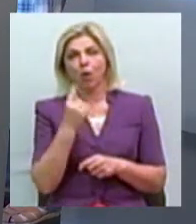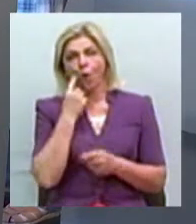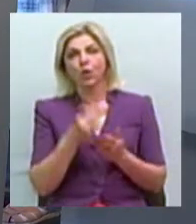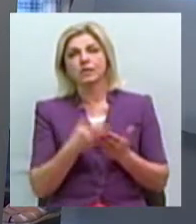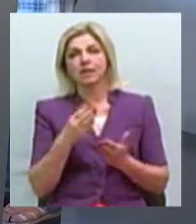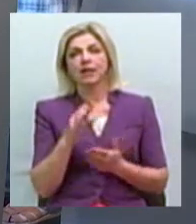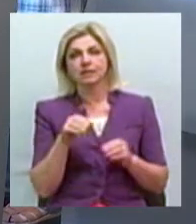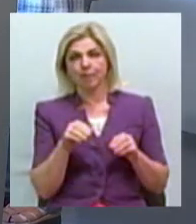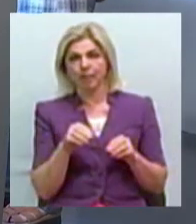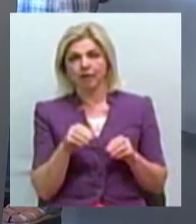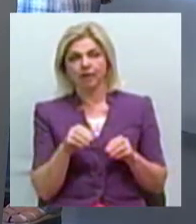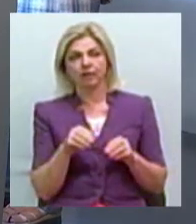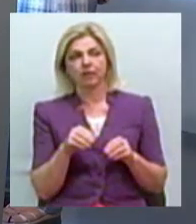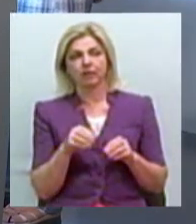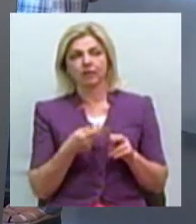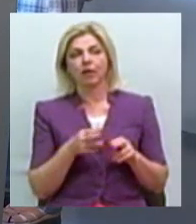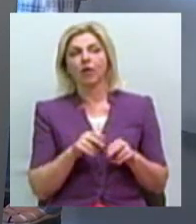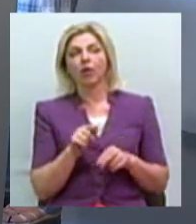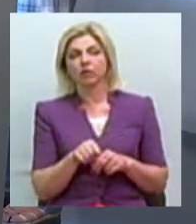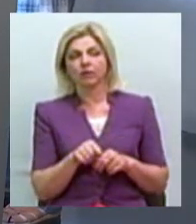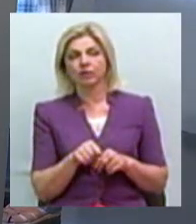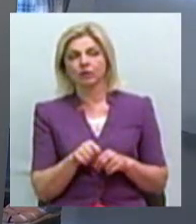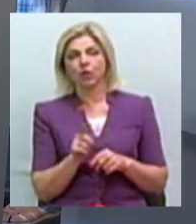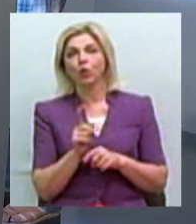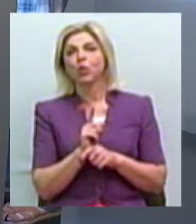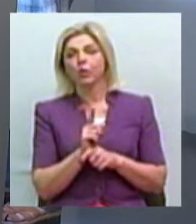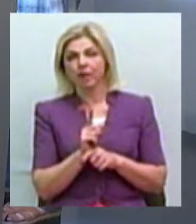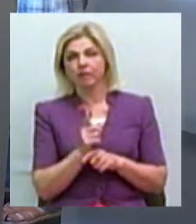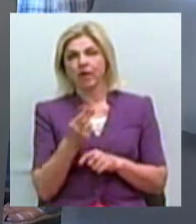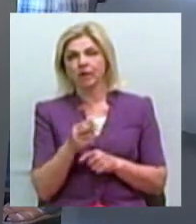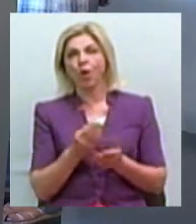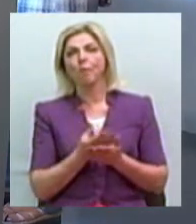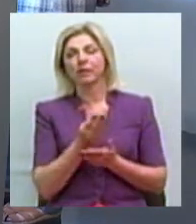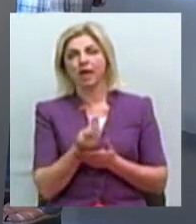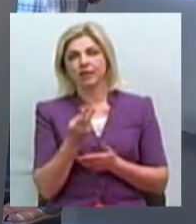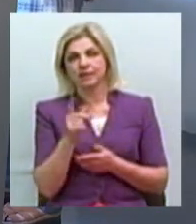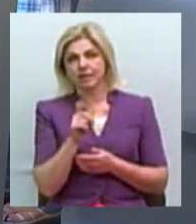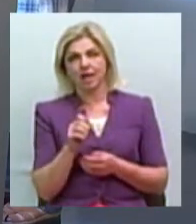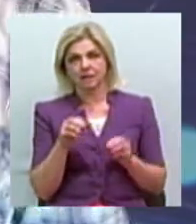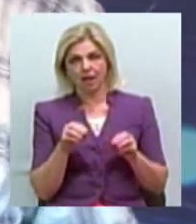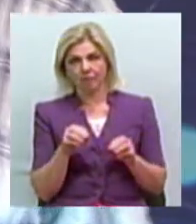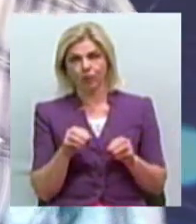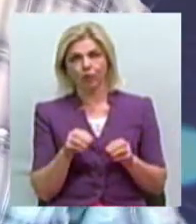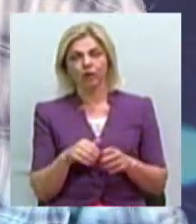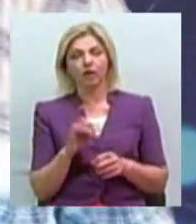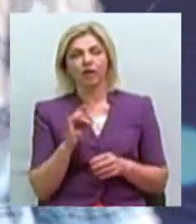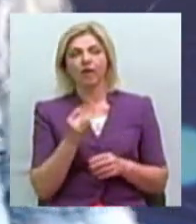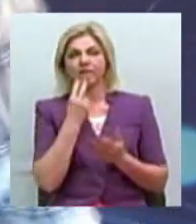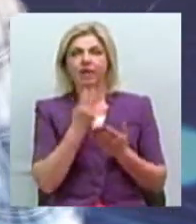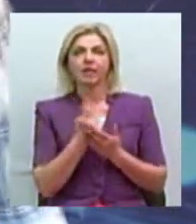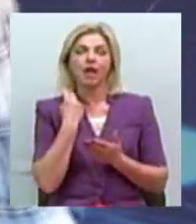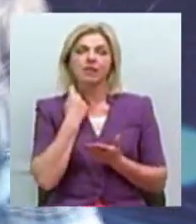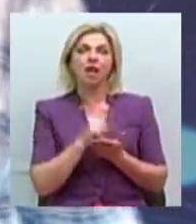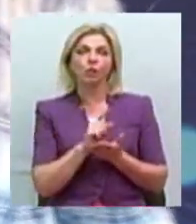земель, она ну, нормативная для оплаты за землю и в виде налога или